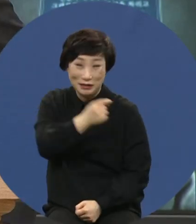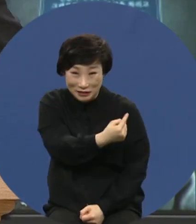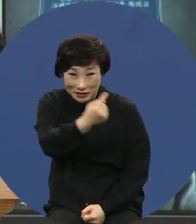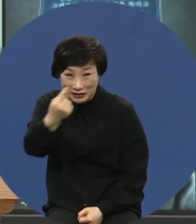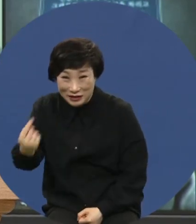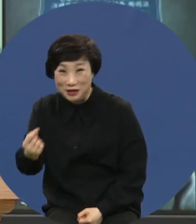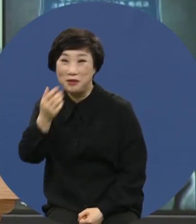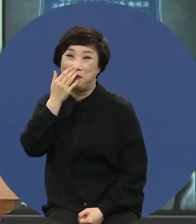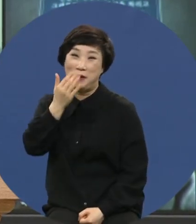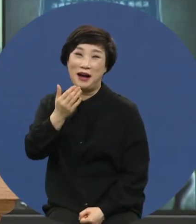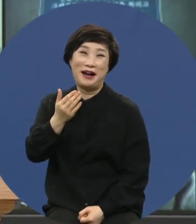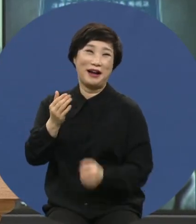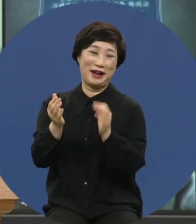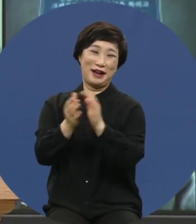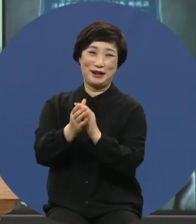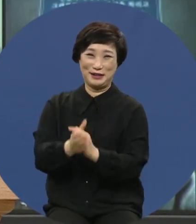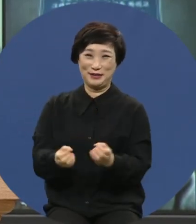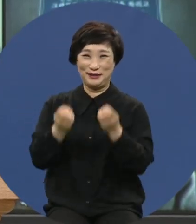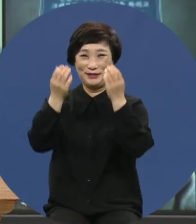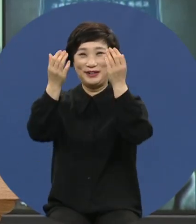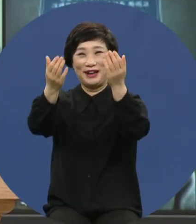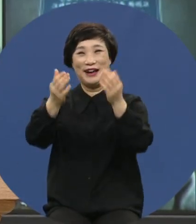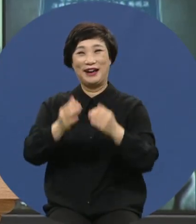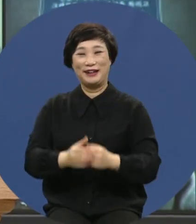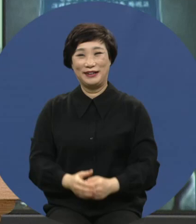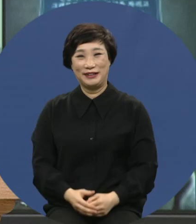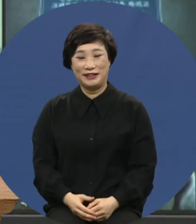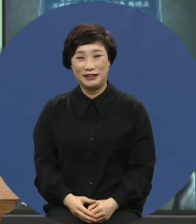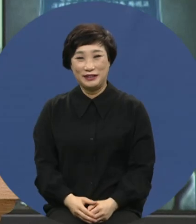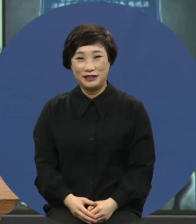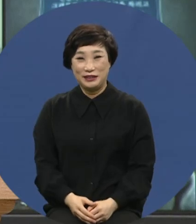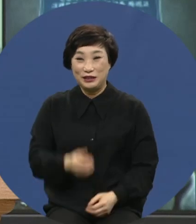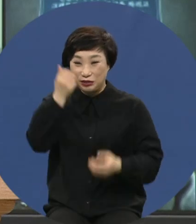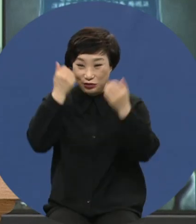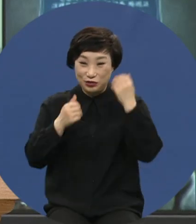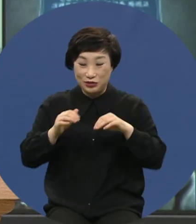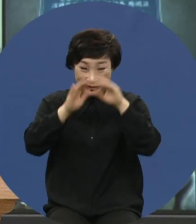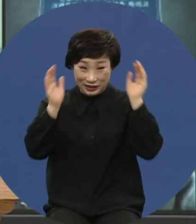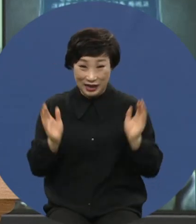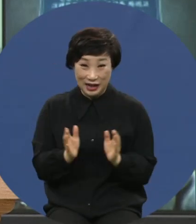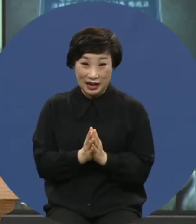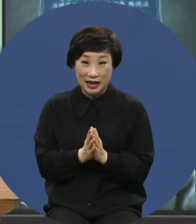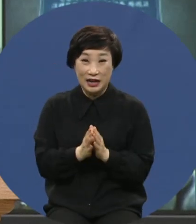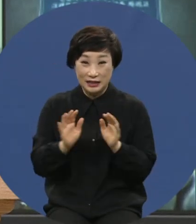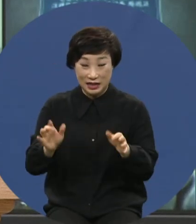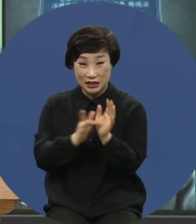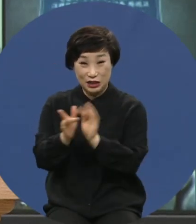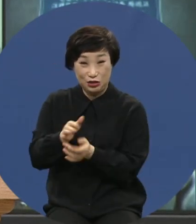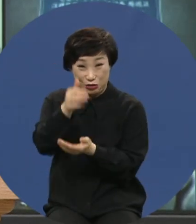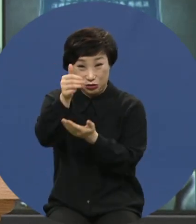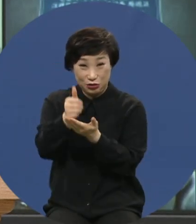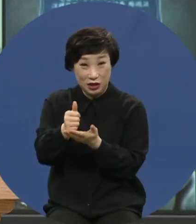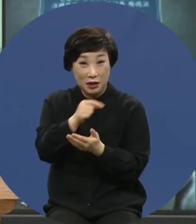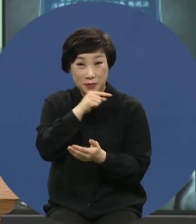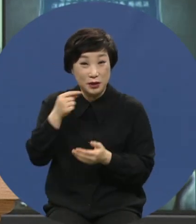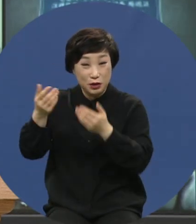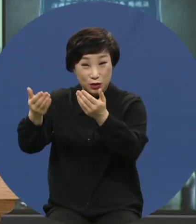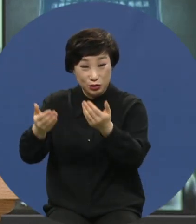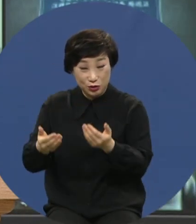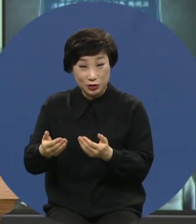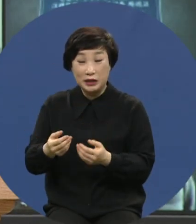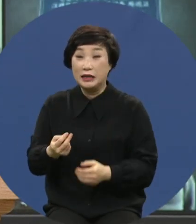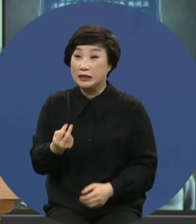은혜뿐입니다. 할렐루야. 그러므로 누구라도 예수 그리스도의 피로